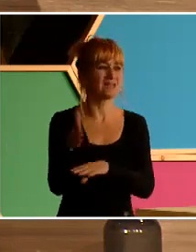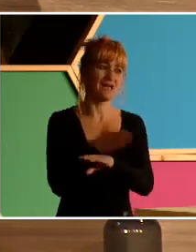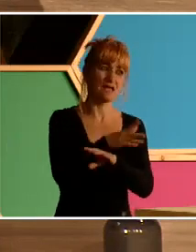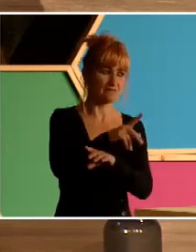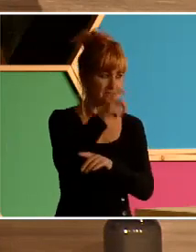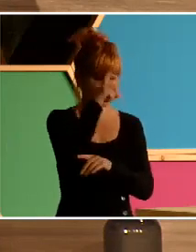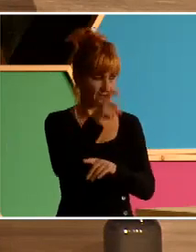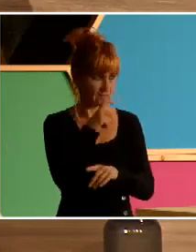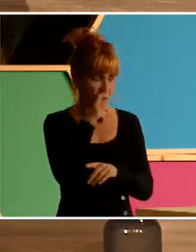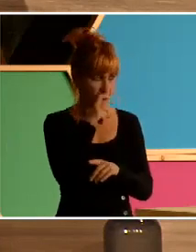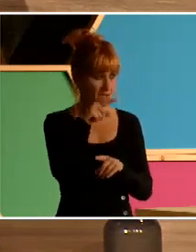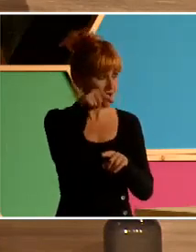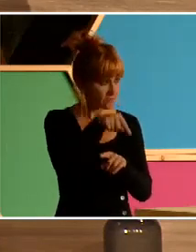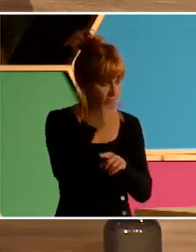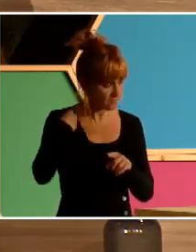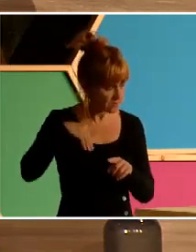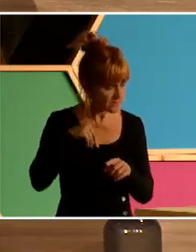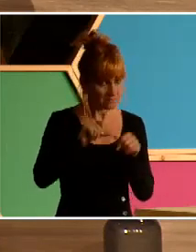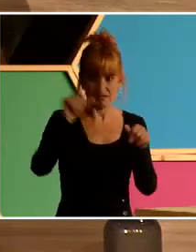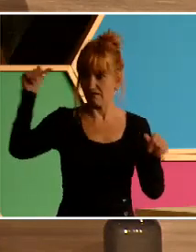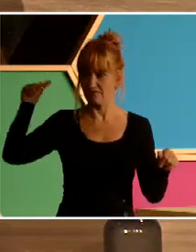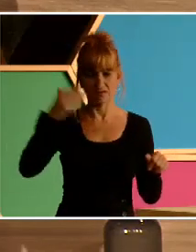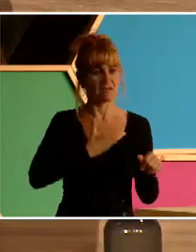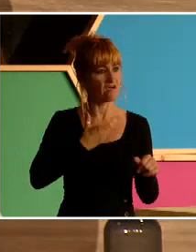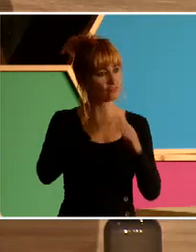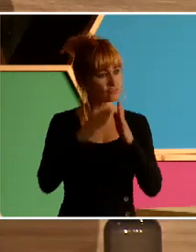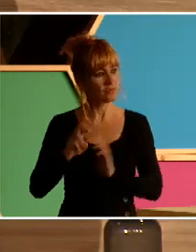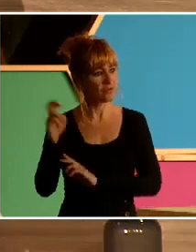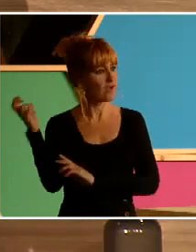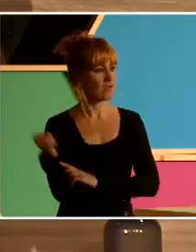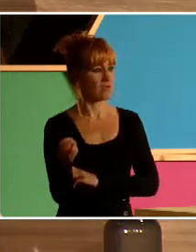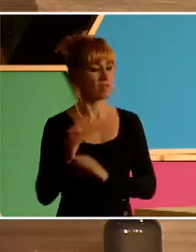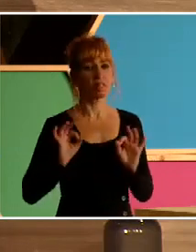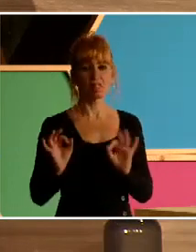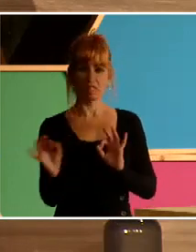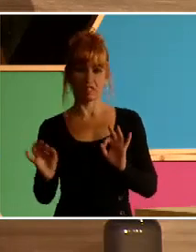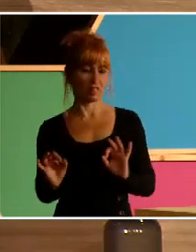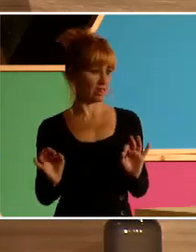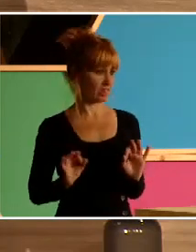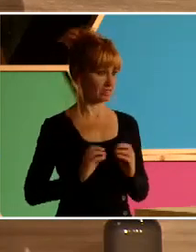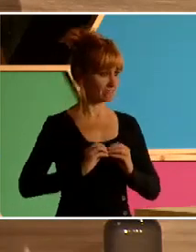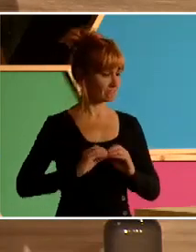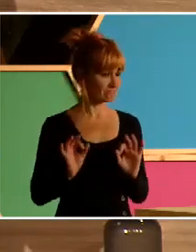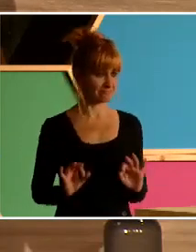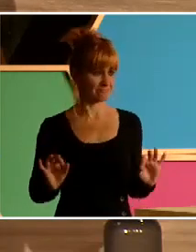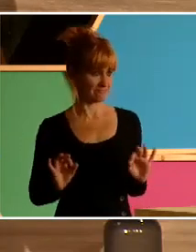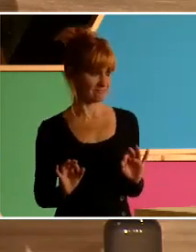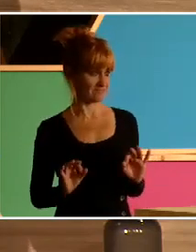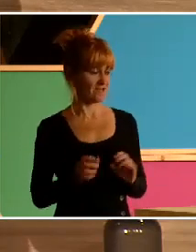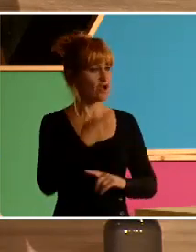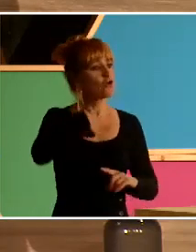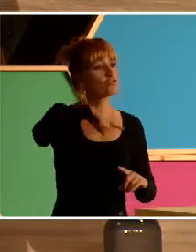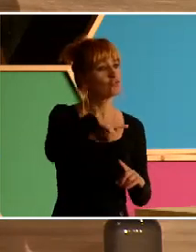cap ajuntament de l'Estat. S'ha fet el que hem fet nosaltres. Ens hem personat en la causa dels